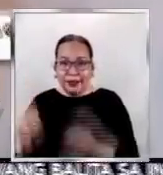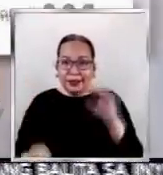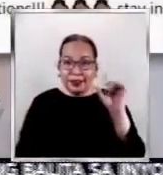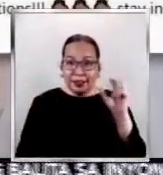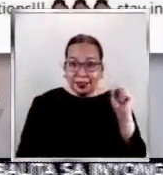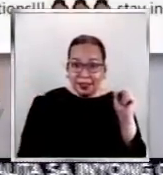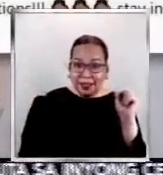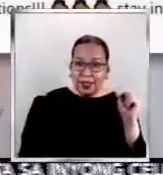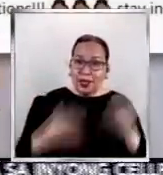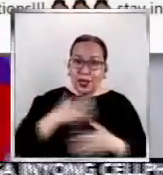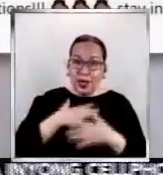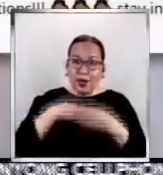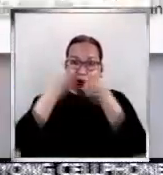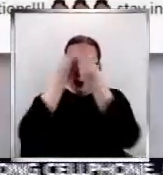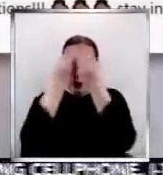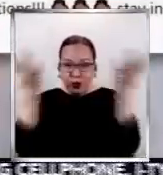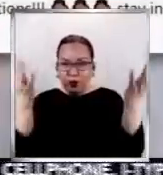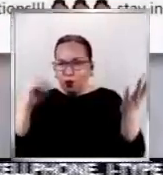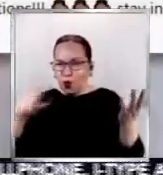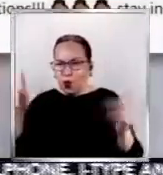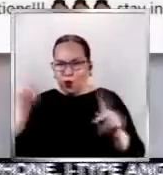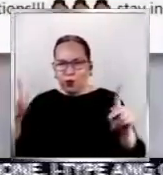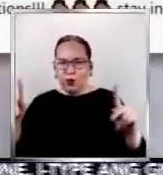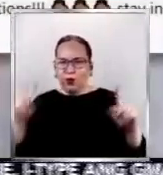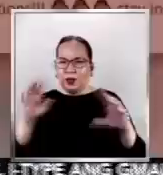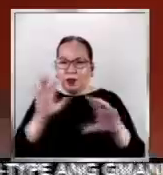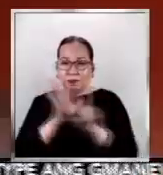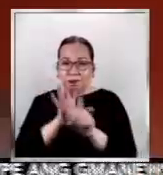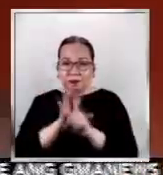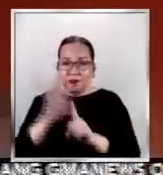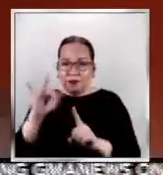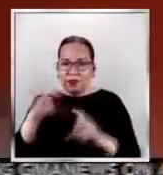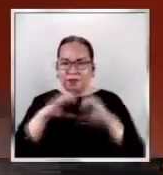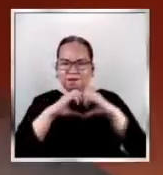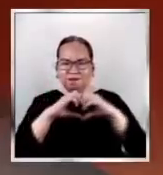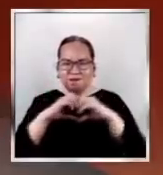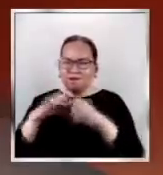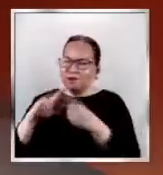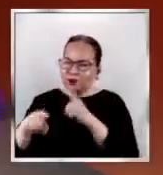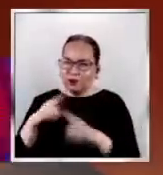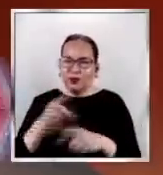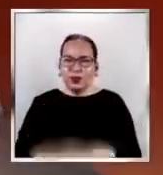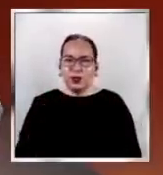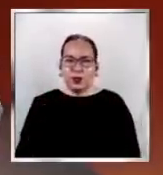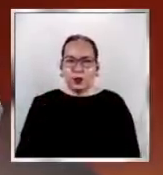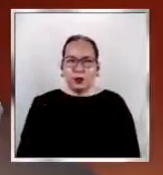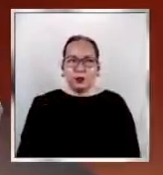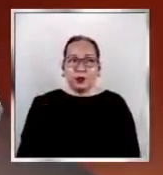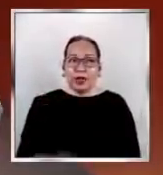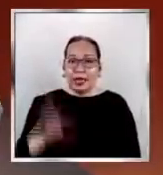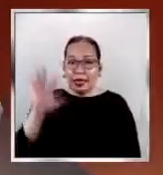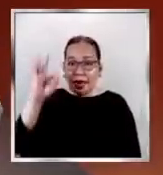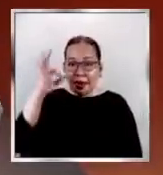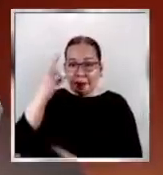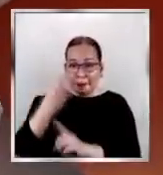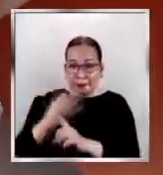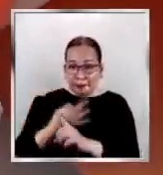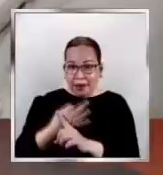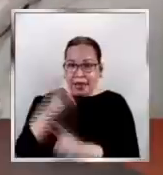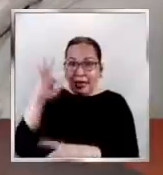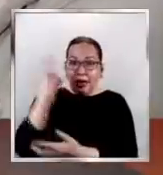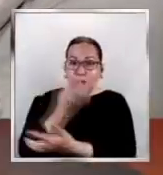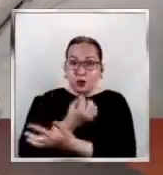couple, pinusuan ng kanilang fans at friends sa showbiz. Ang 9-week-old preggy na si Jen, glowing na